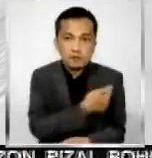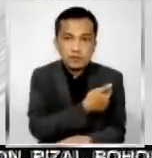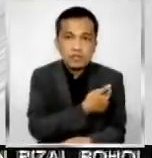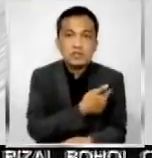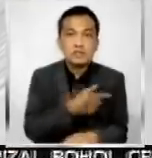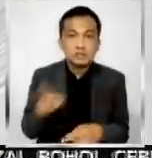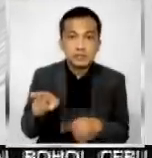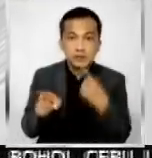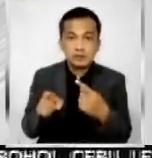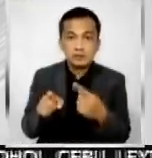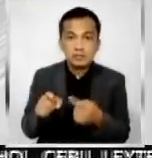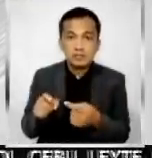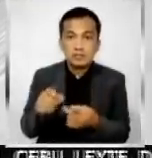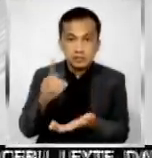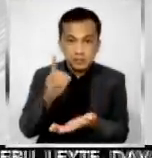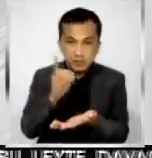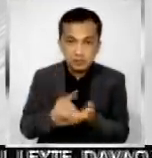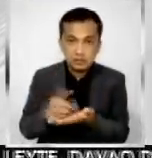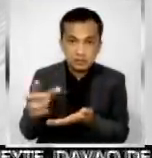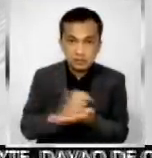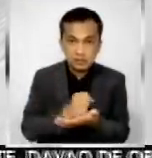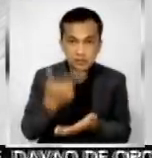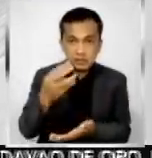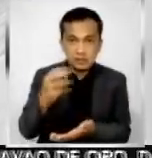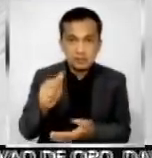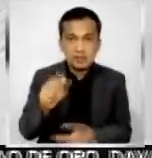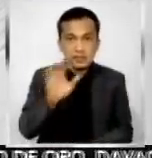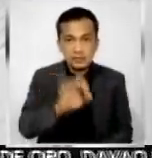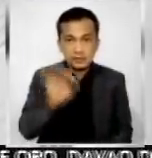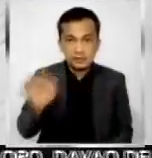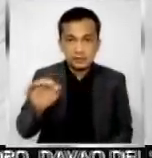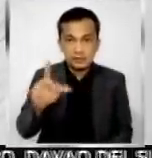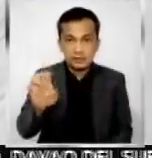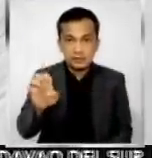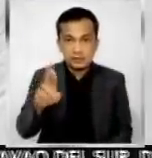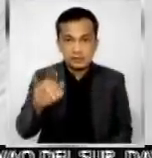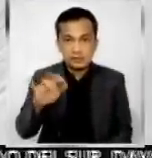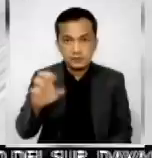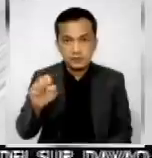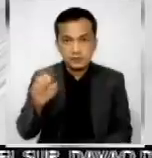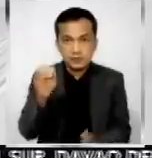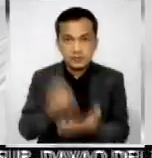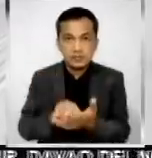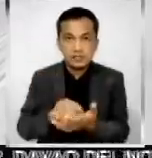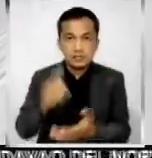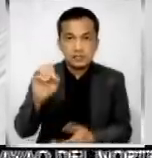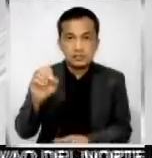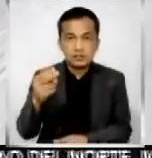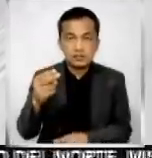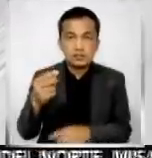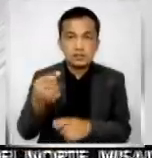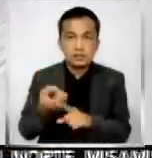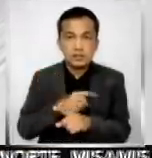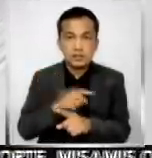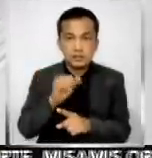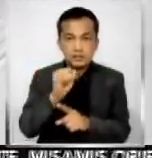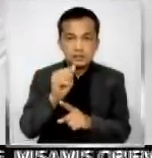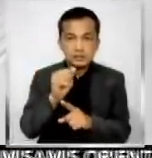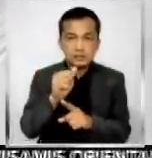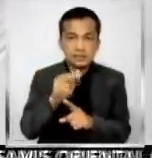News Research, 99 na kaso ng rabies ang naitala ng DOH mula Enero hanggang Hunyo noong isang